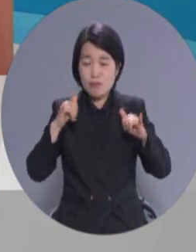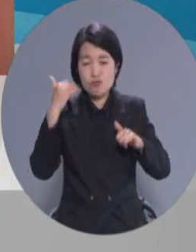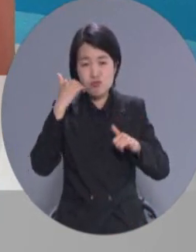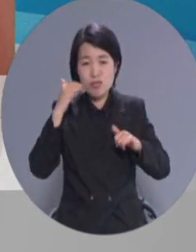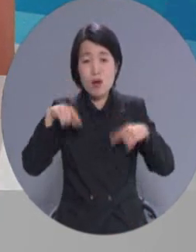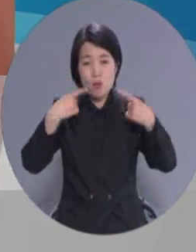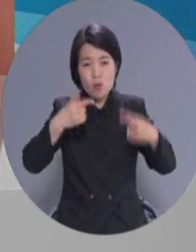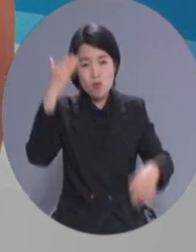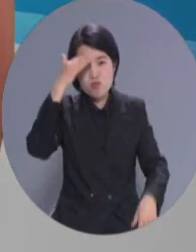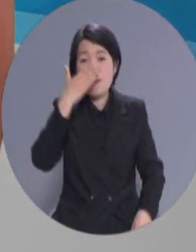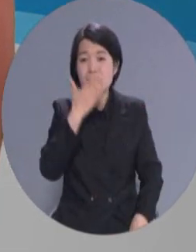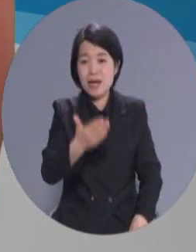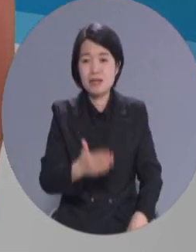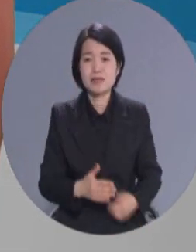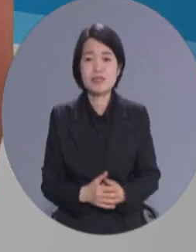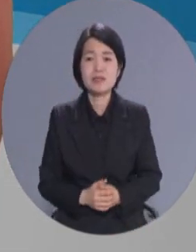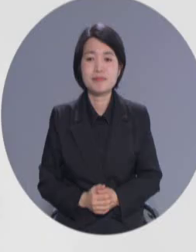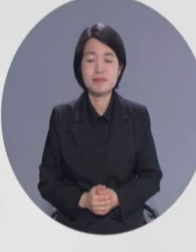영화를 관람할 수 있습니다.